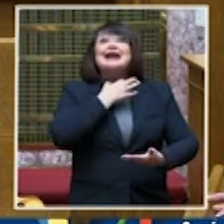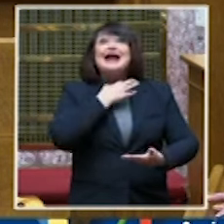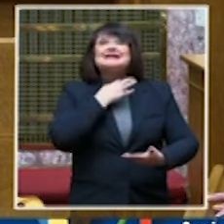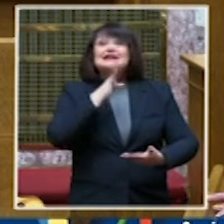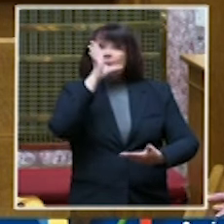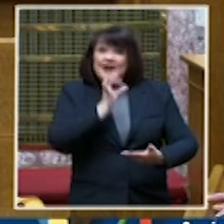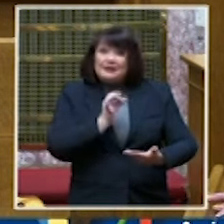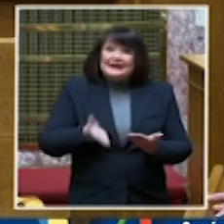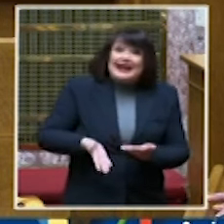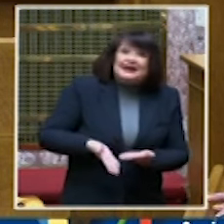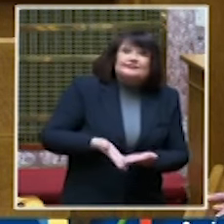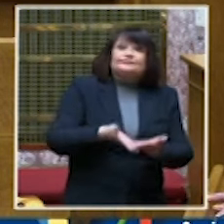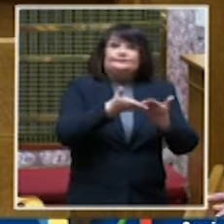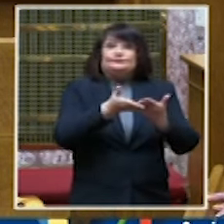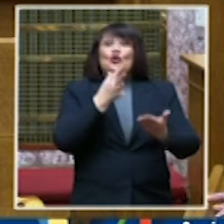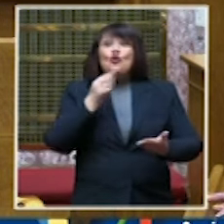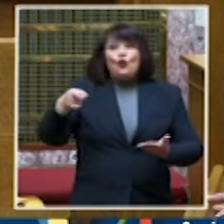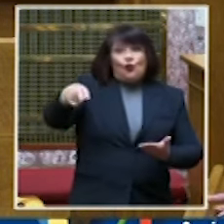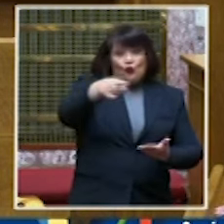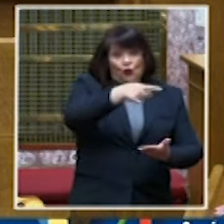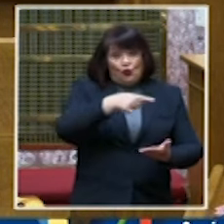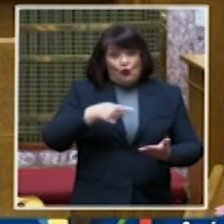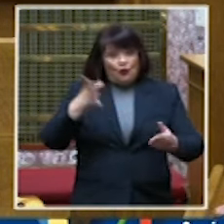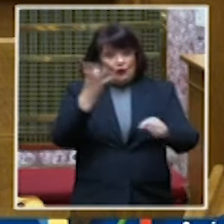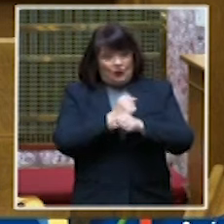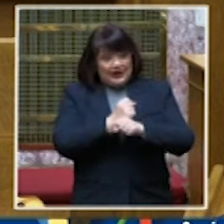γιατί ξεπερνούν πολλά εμπόδια για να φτάσουν